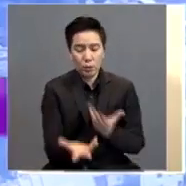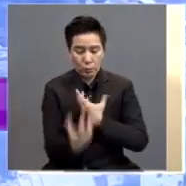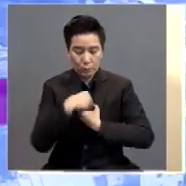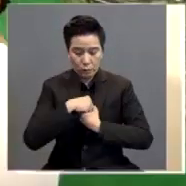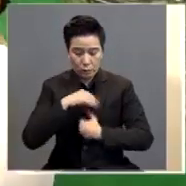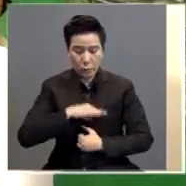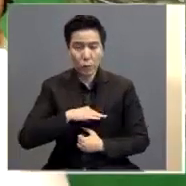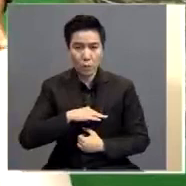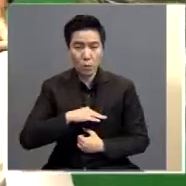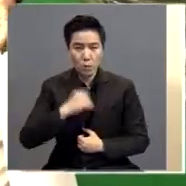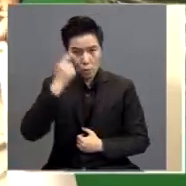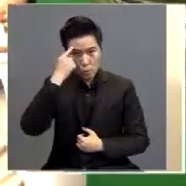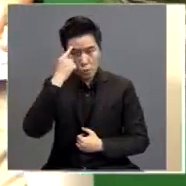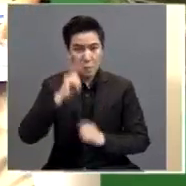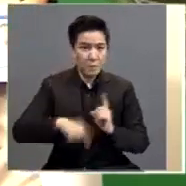นะครับให้ตระหนักในเรื่องนี้ด้วย